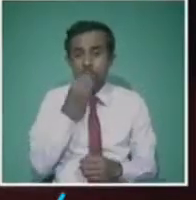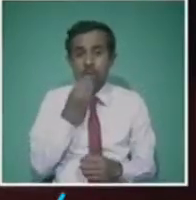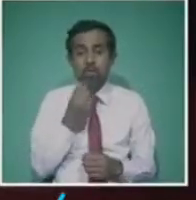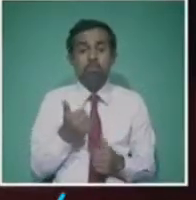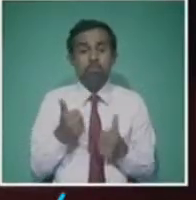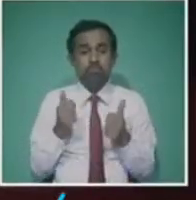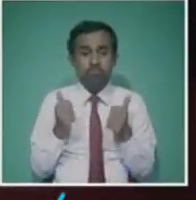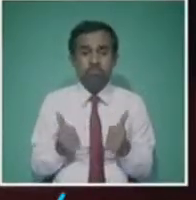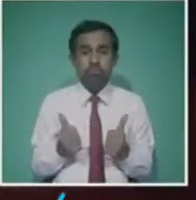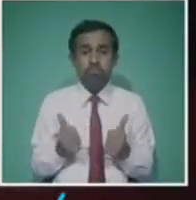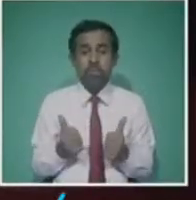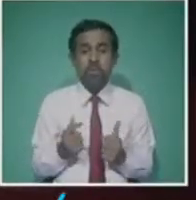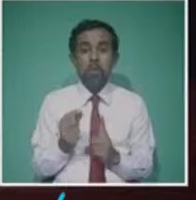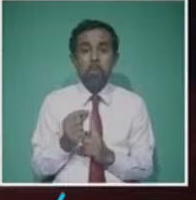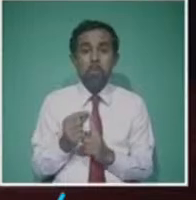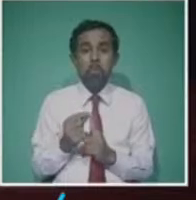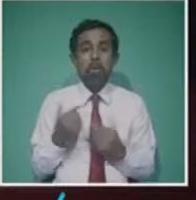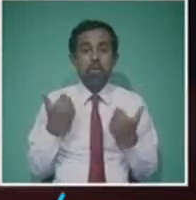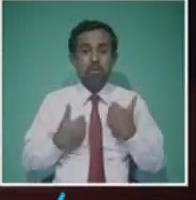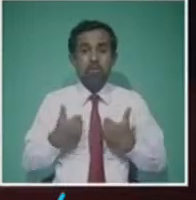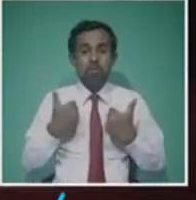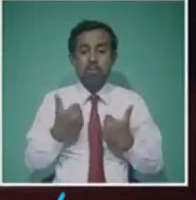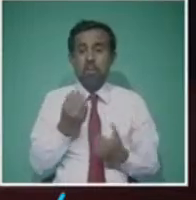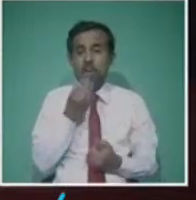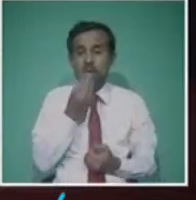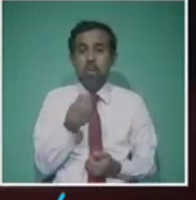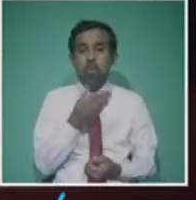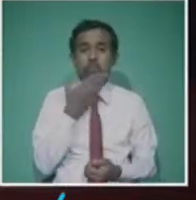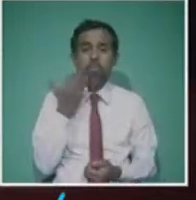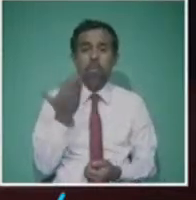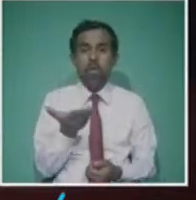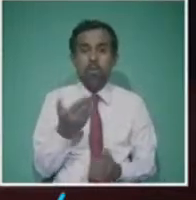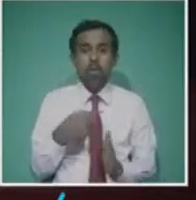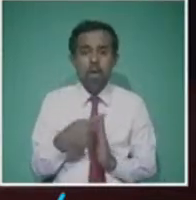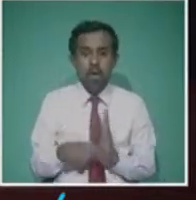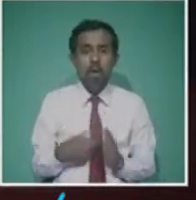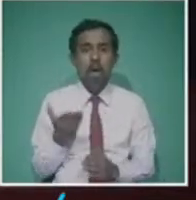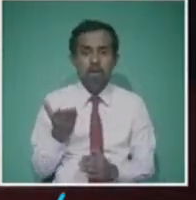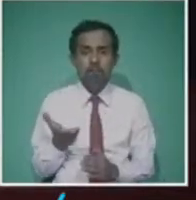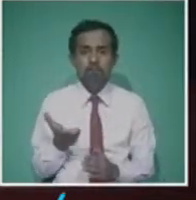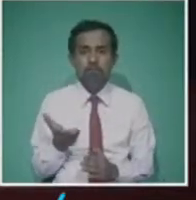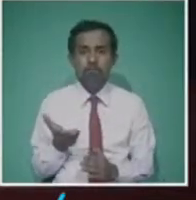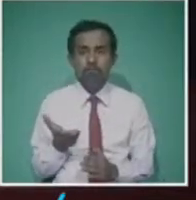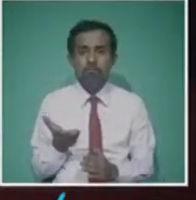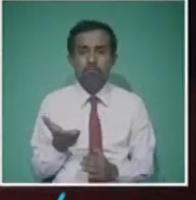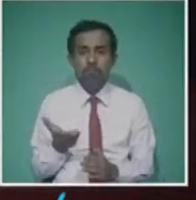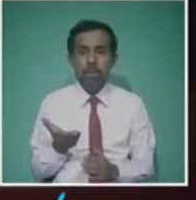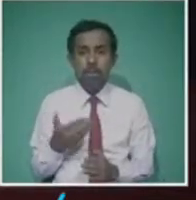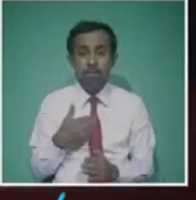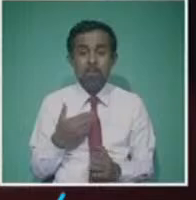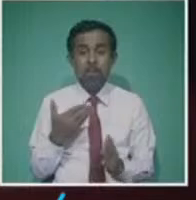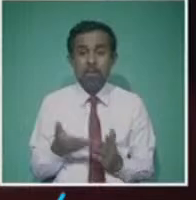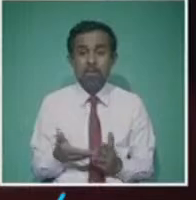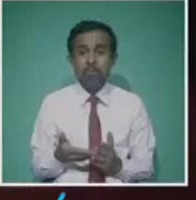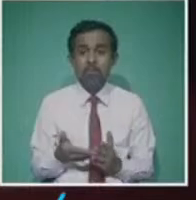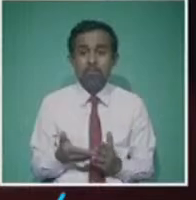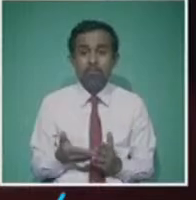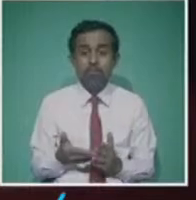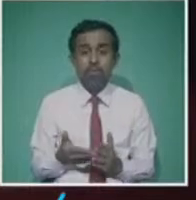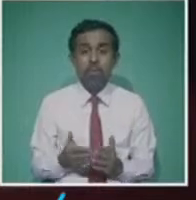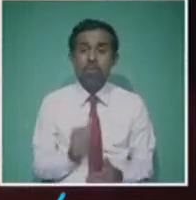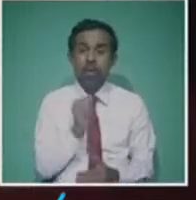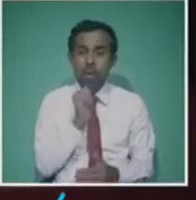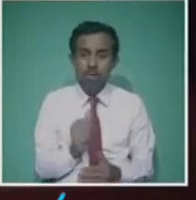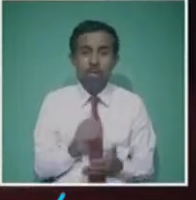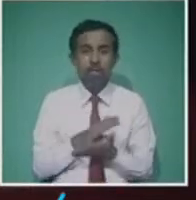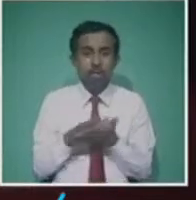යුක්ත ප්‍රෝටීන් සහිත හොඳ කැමේලක් ගන්න පුළුවන් තත්ත්වයක් අද මේ රටේ තියෙන්නේ කියලා. ඒක හන්ද අපි මේවා මේ සත්‍යයේ